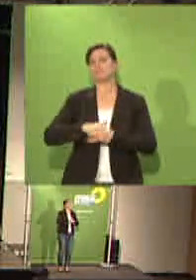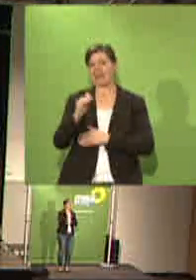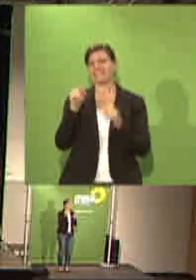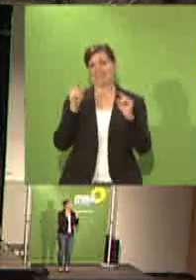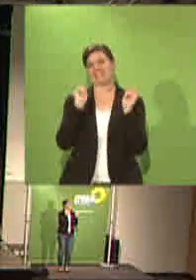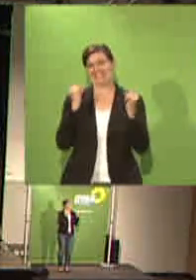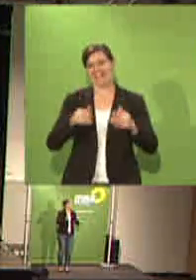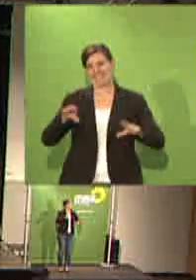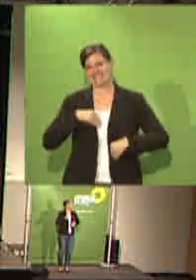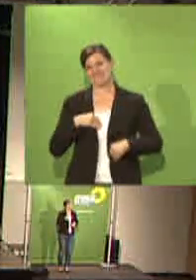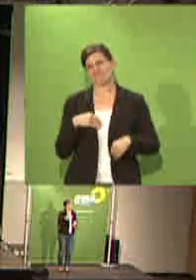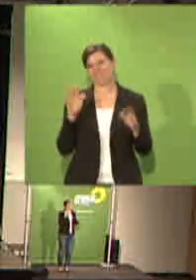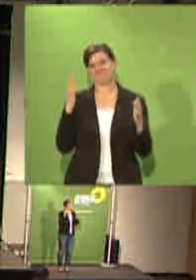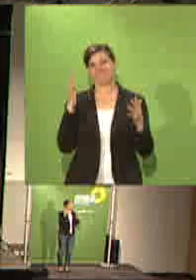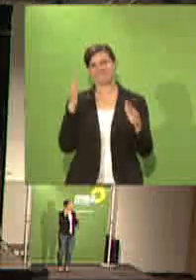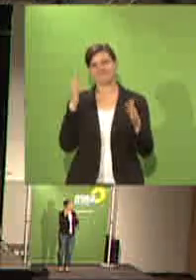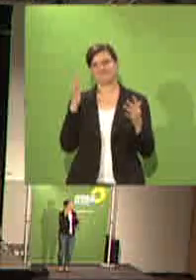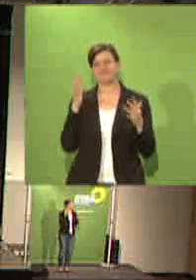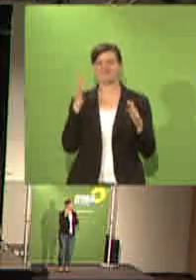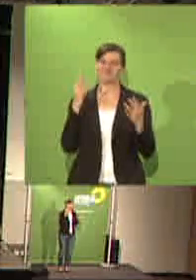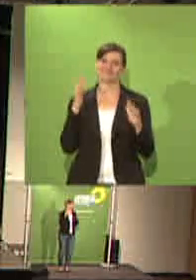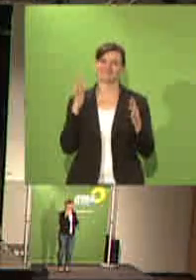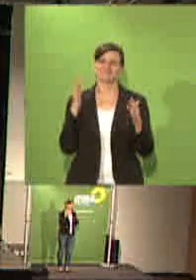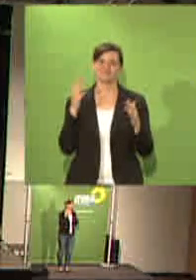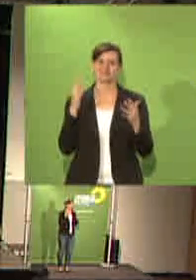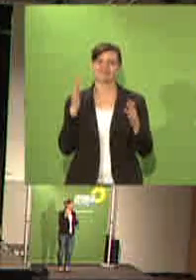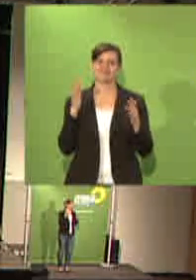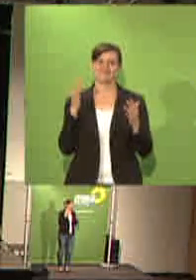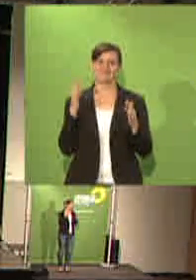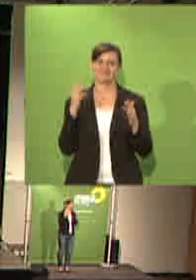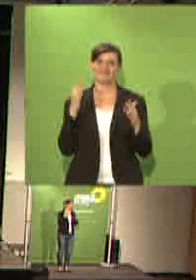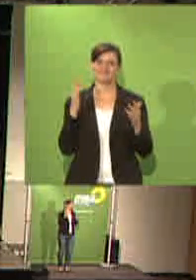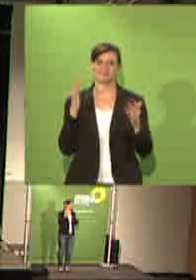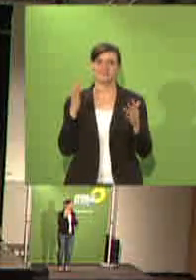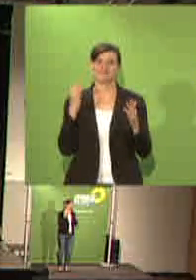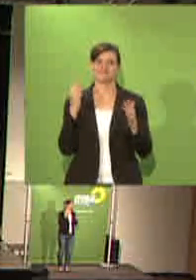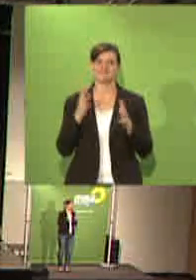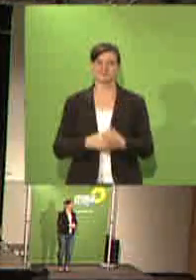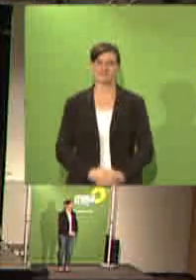angenommen.